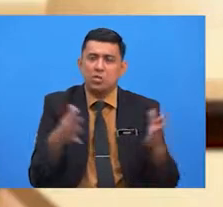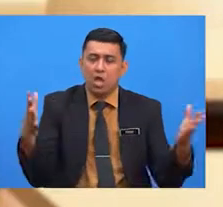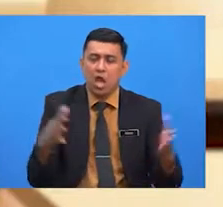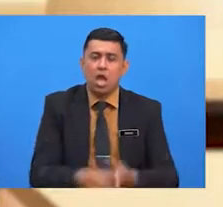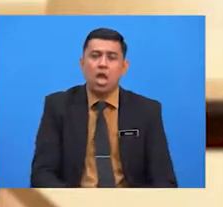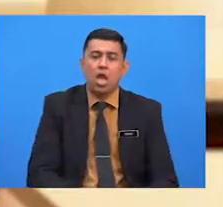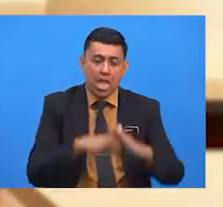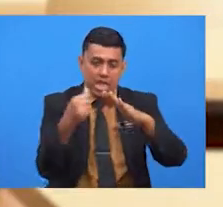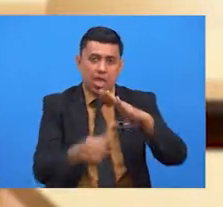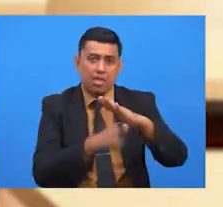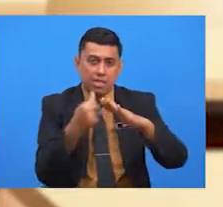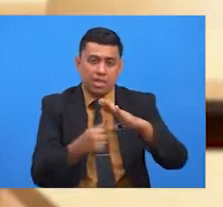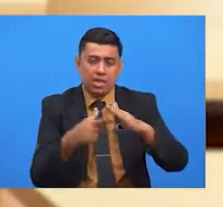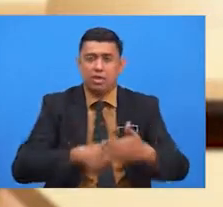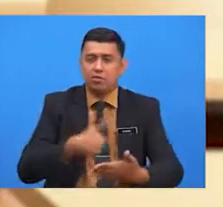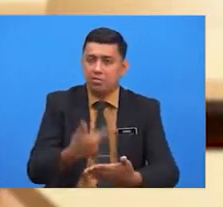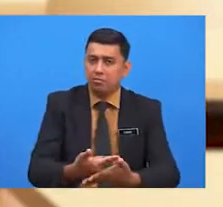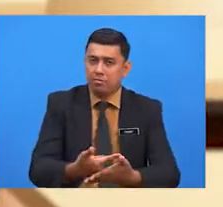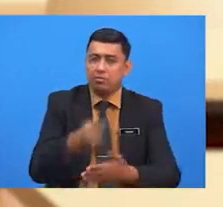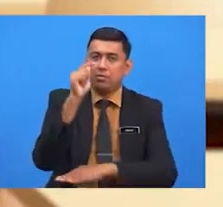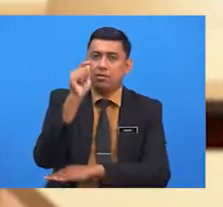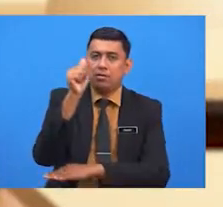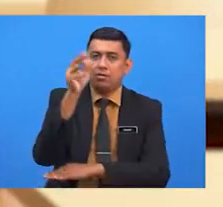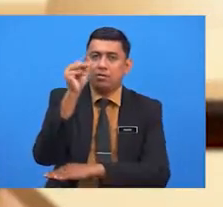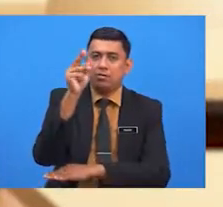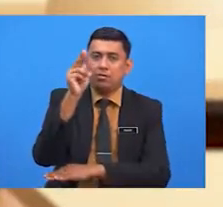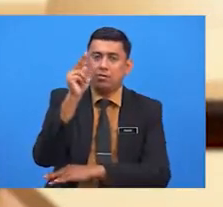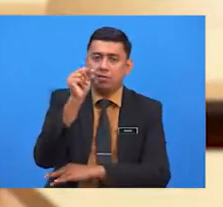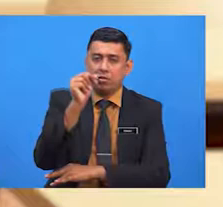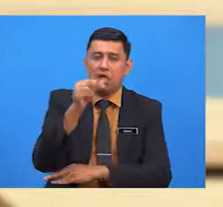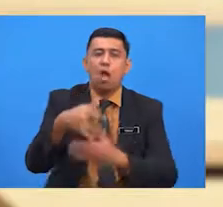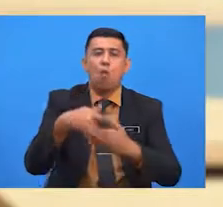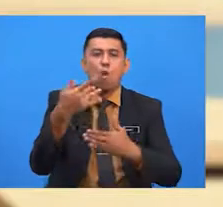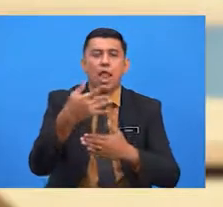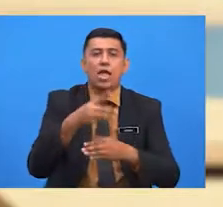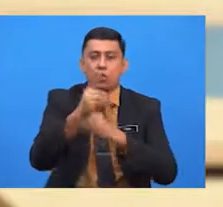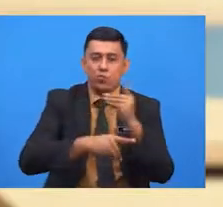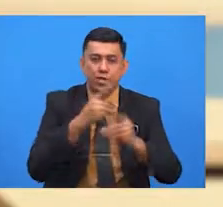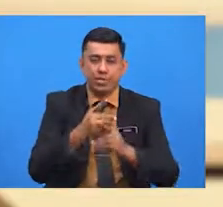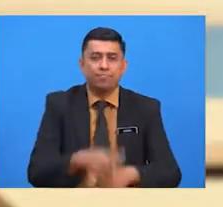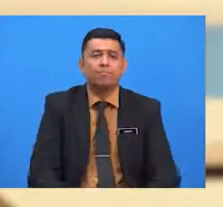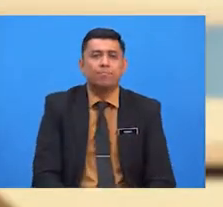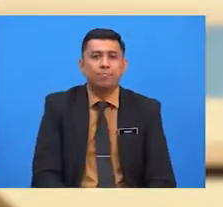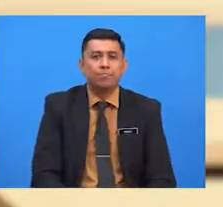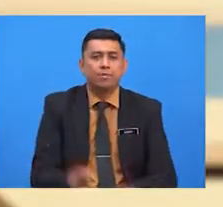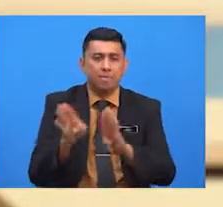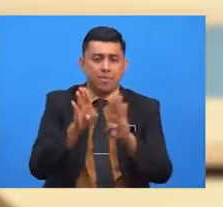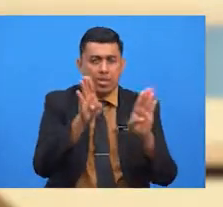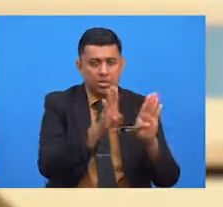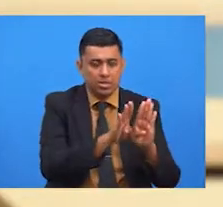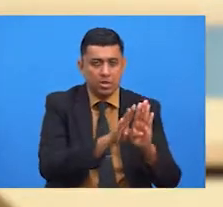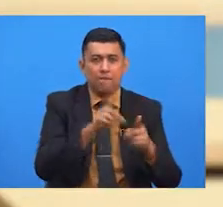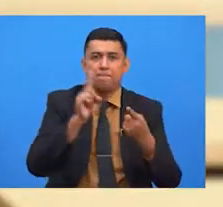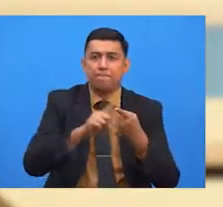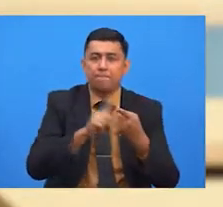asas kepada kelahiran tamadun awal dunia. Bandar pertama di dunia dibina